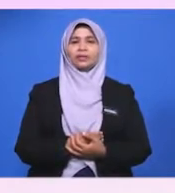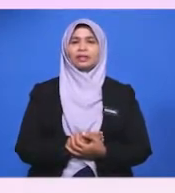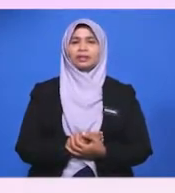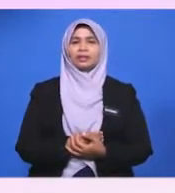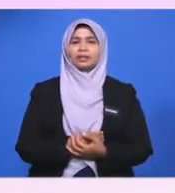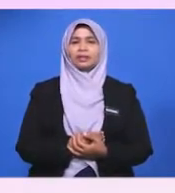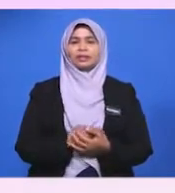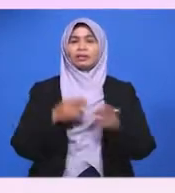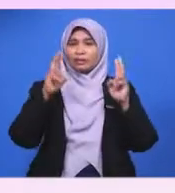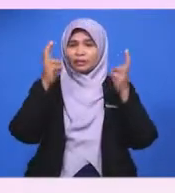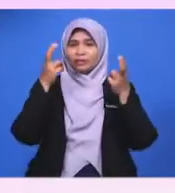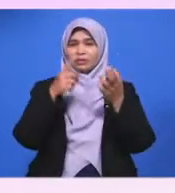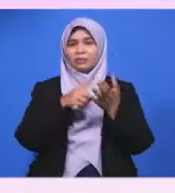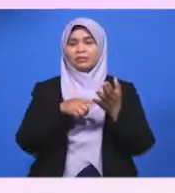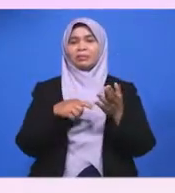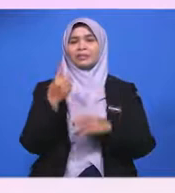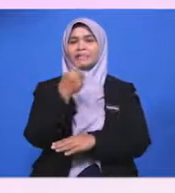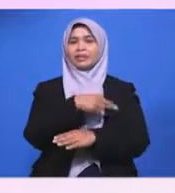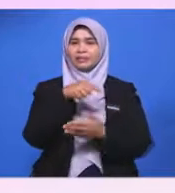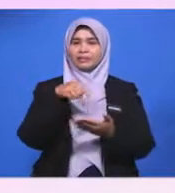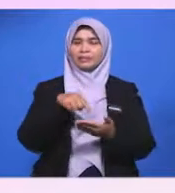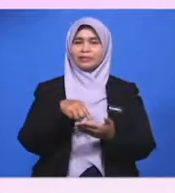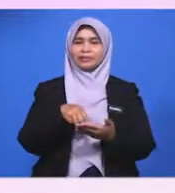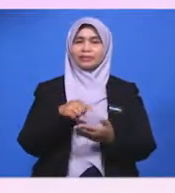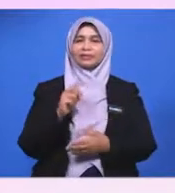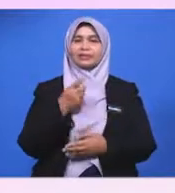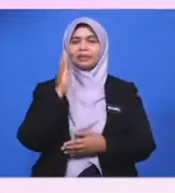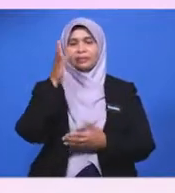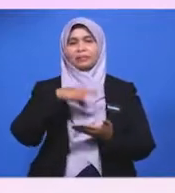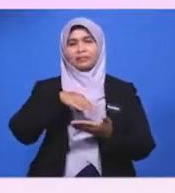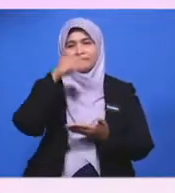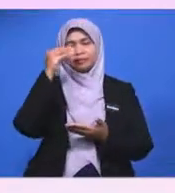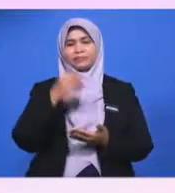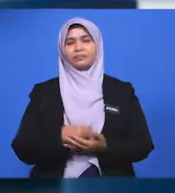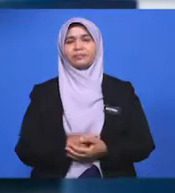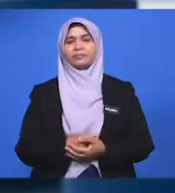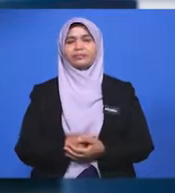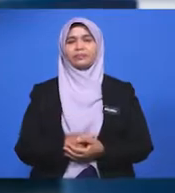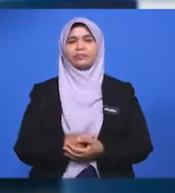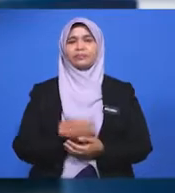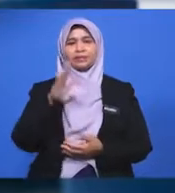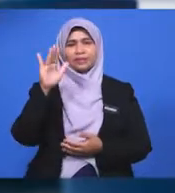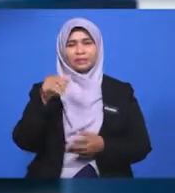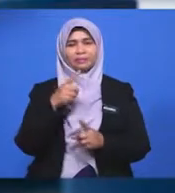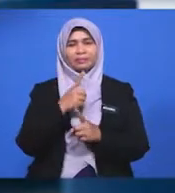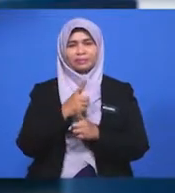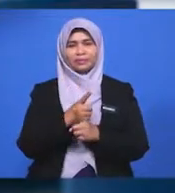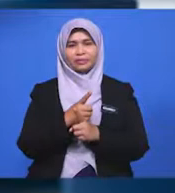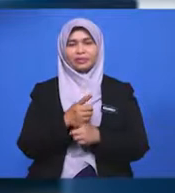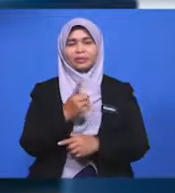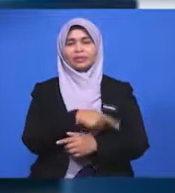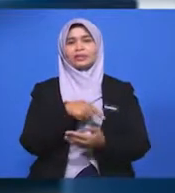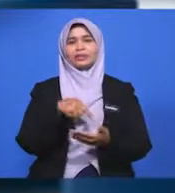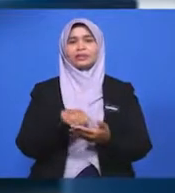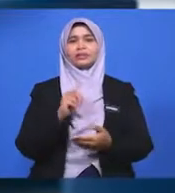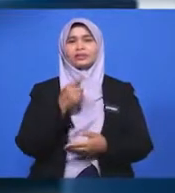Agaknya topik apa yang akan kita belajar pada hari ini? Ya, benar. Hari